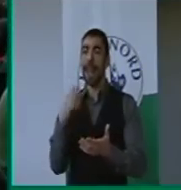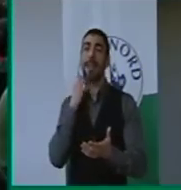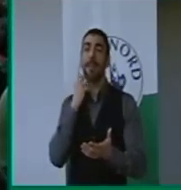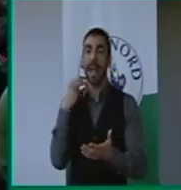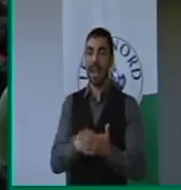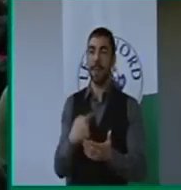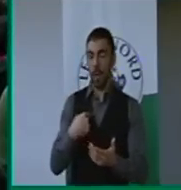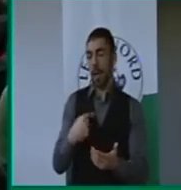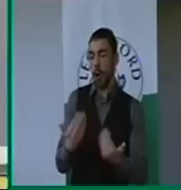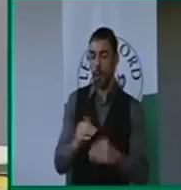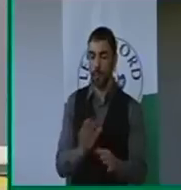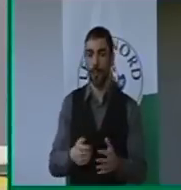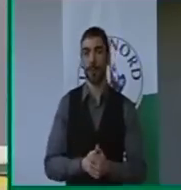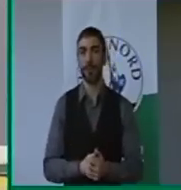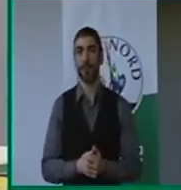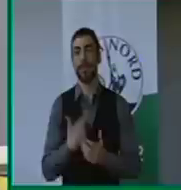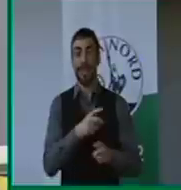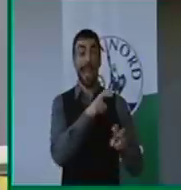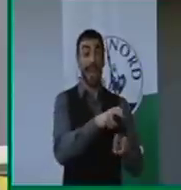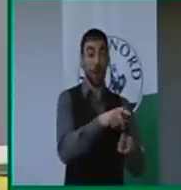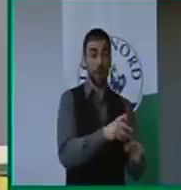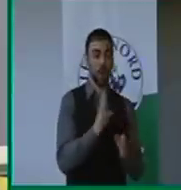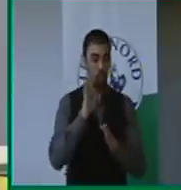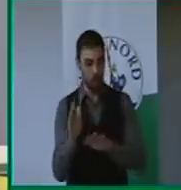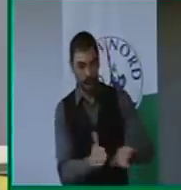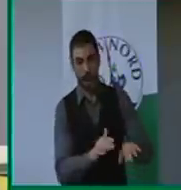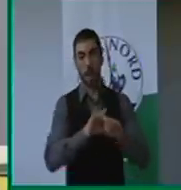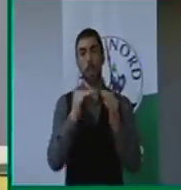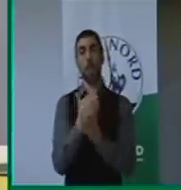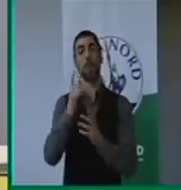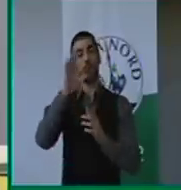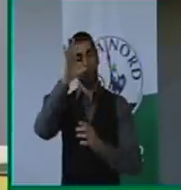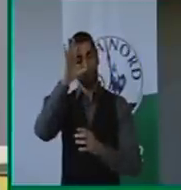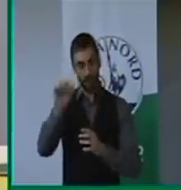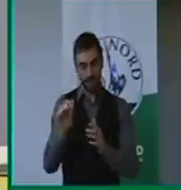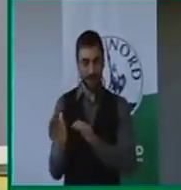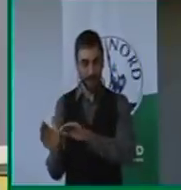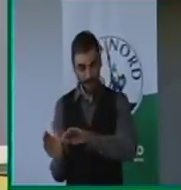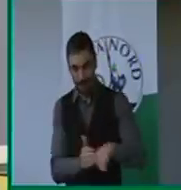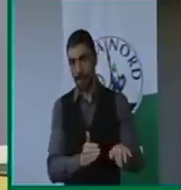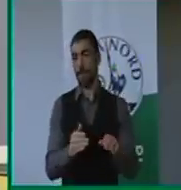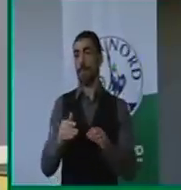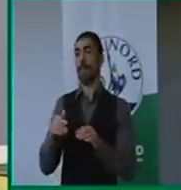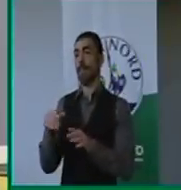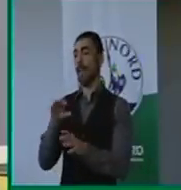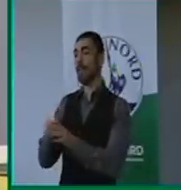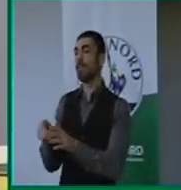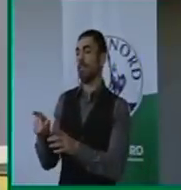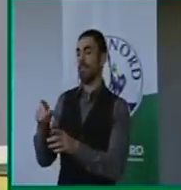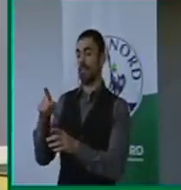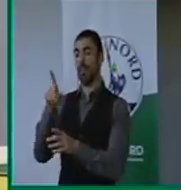Allora dall'agricoltura al mondo dell'università a chi ogni giorno faticano